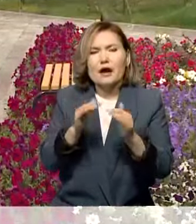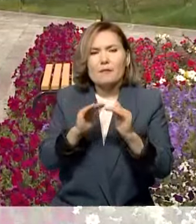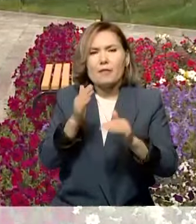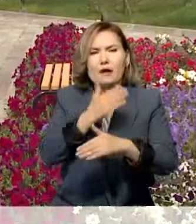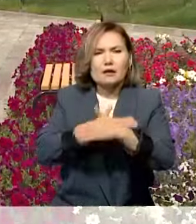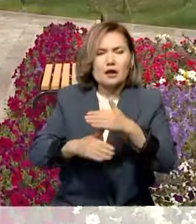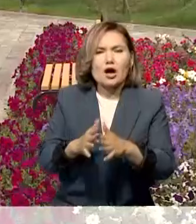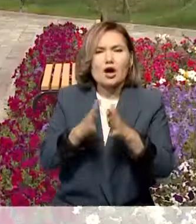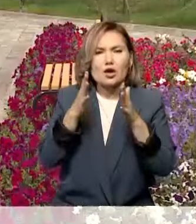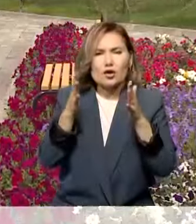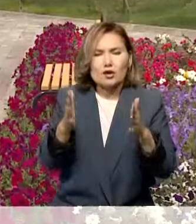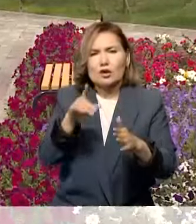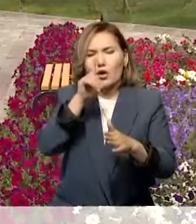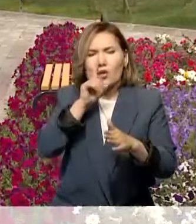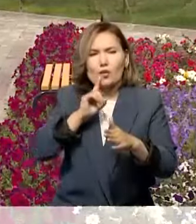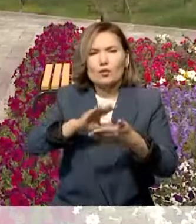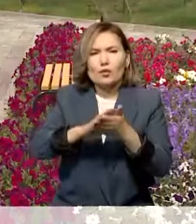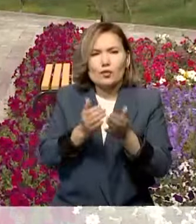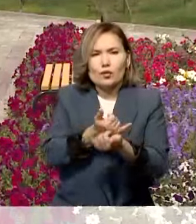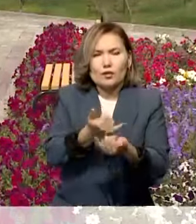балаларға жағдай жасалған енді